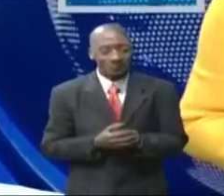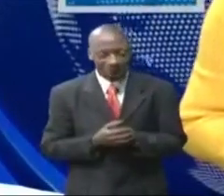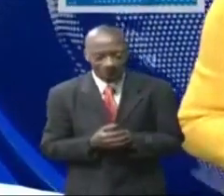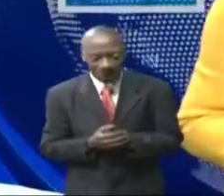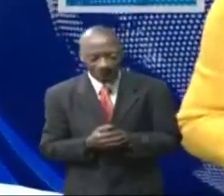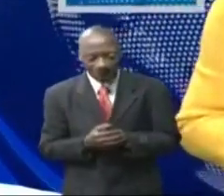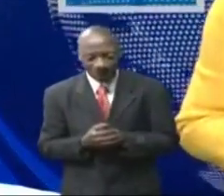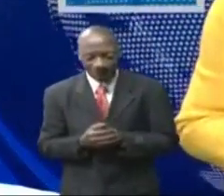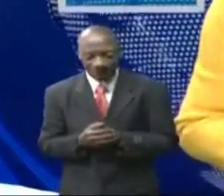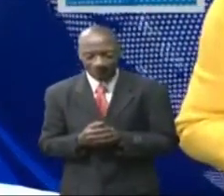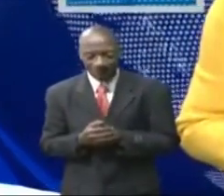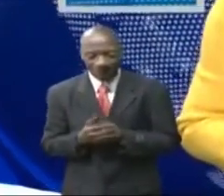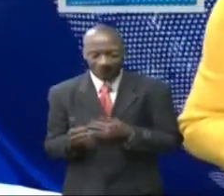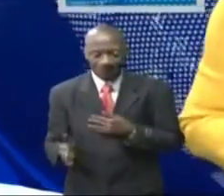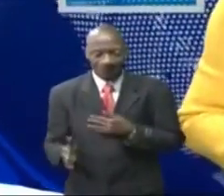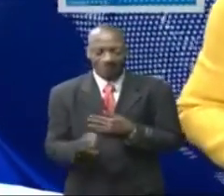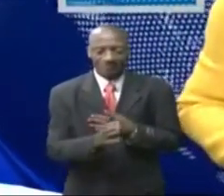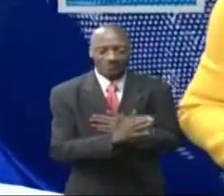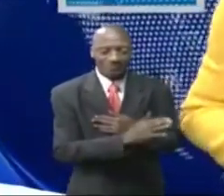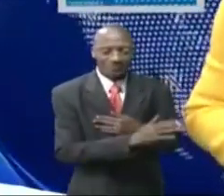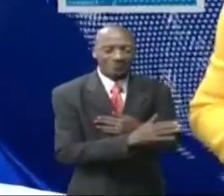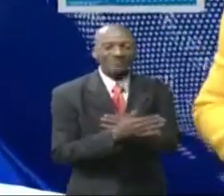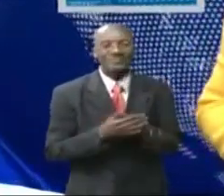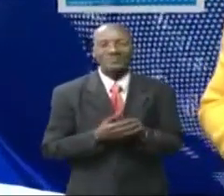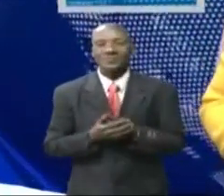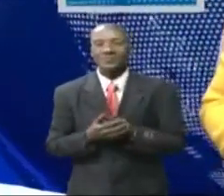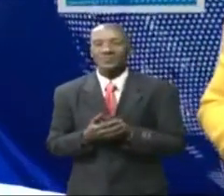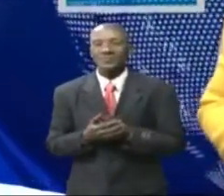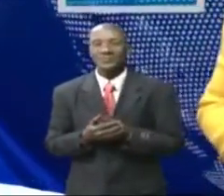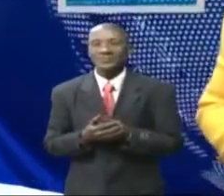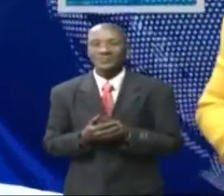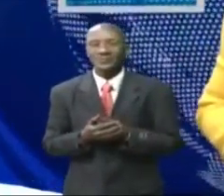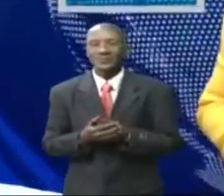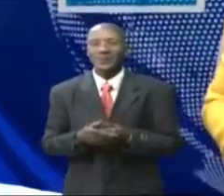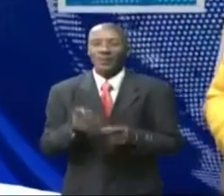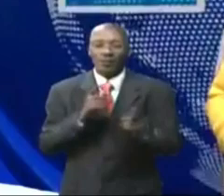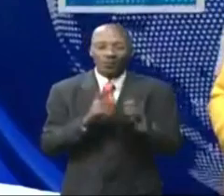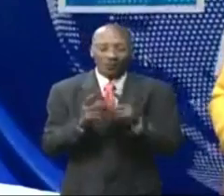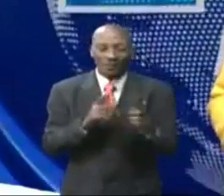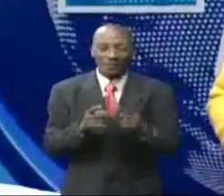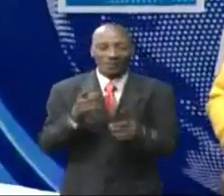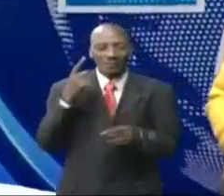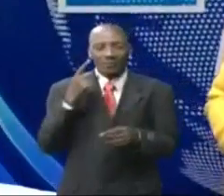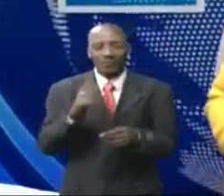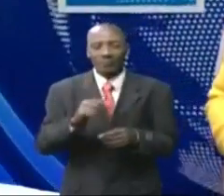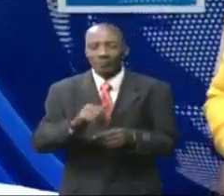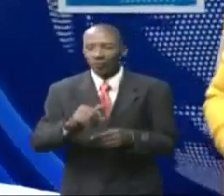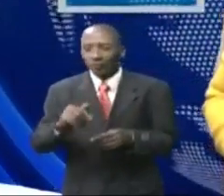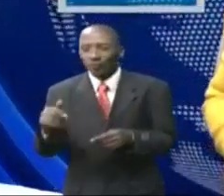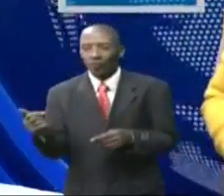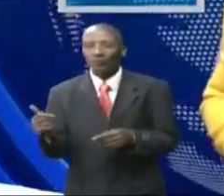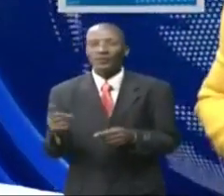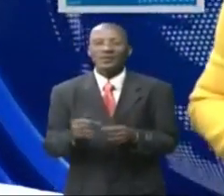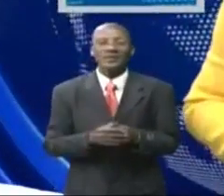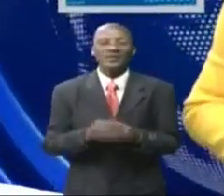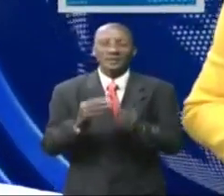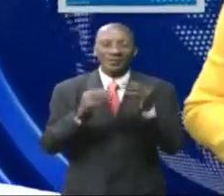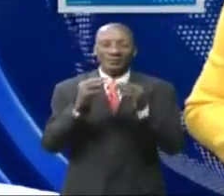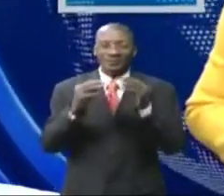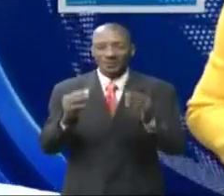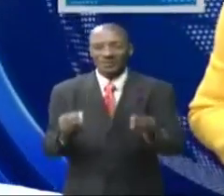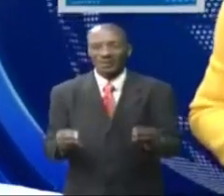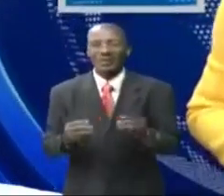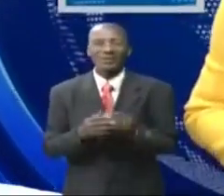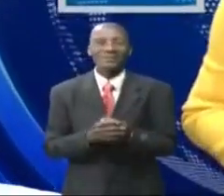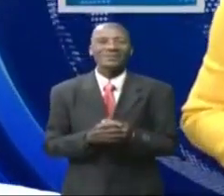Augustin Kabouya, secrétaire général de l'UDPS, a honoré les fidèles du ministère chrétien du combat spirituel. À cette occasion, il a demandé